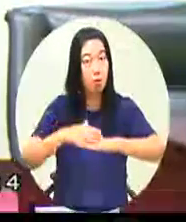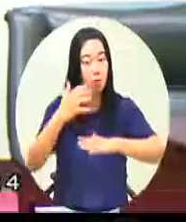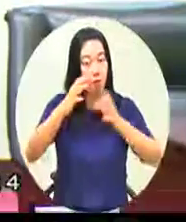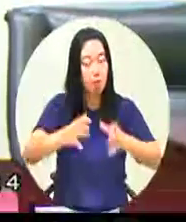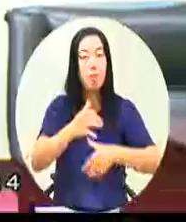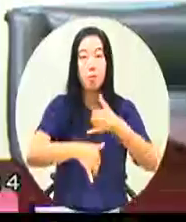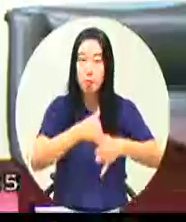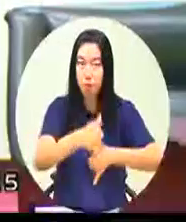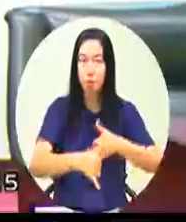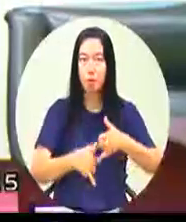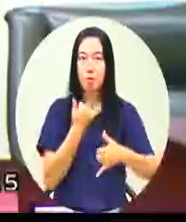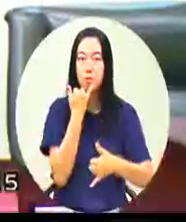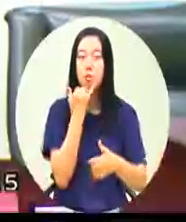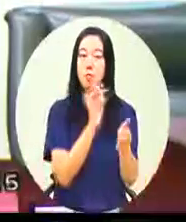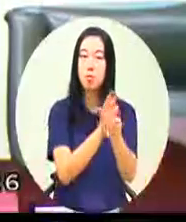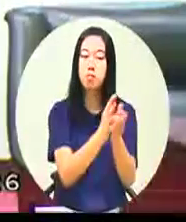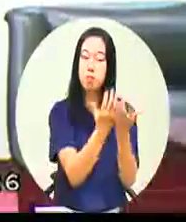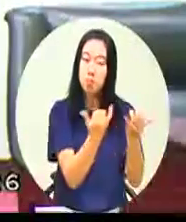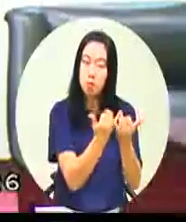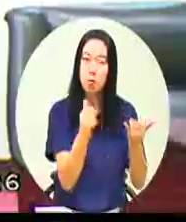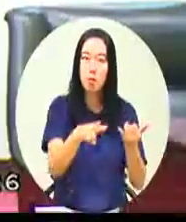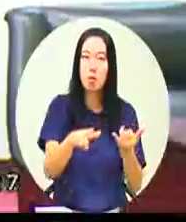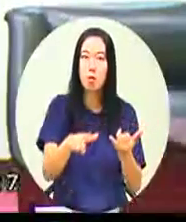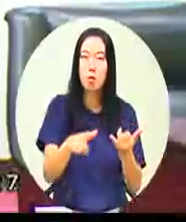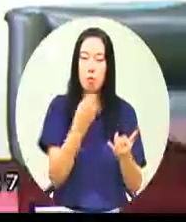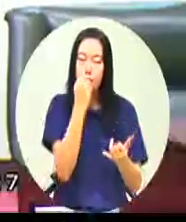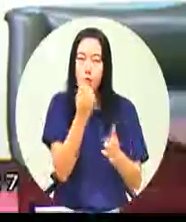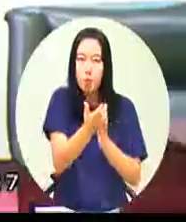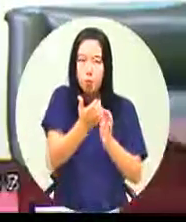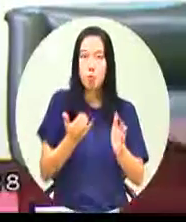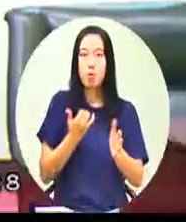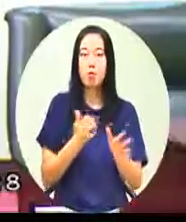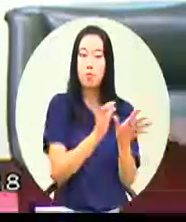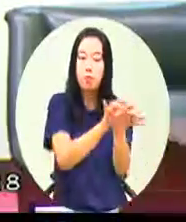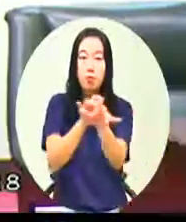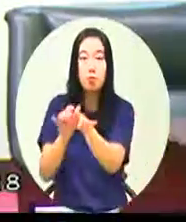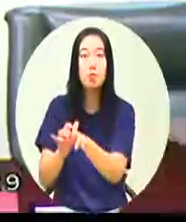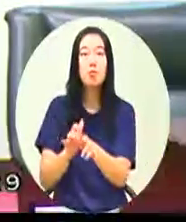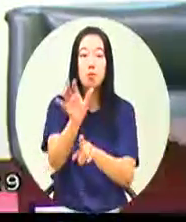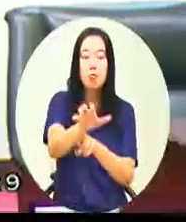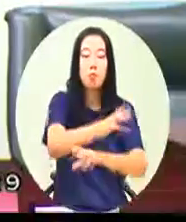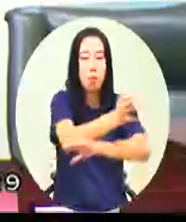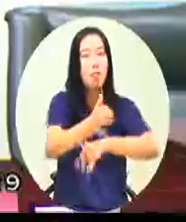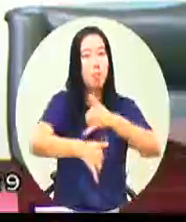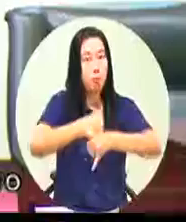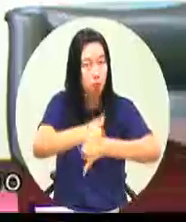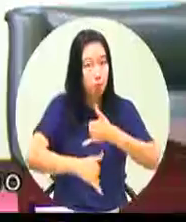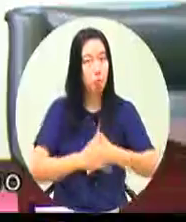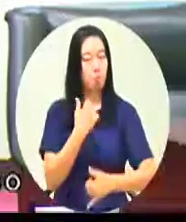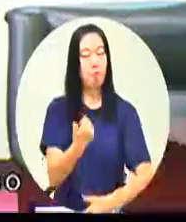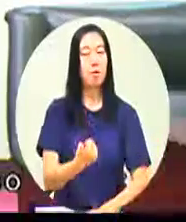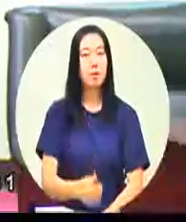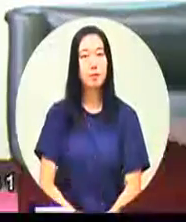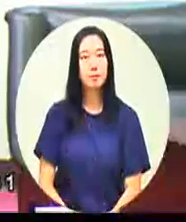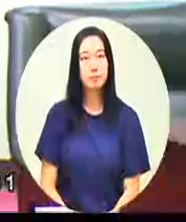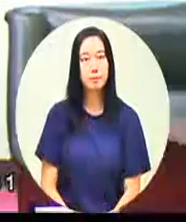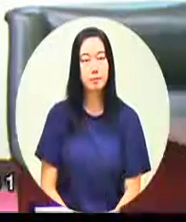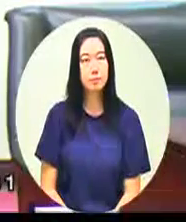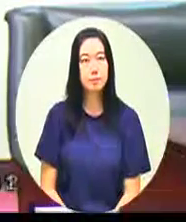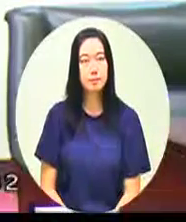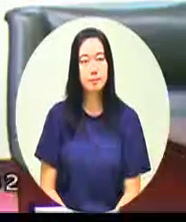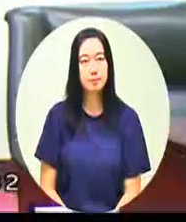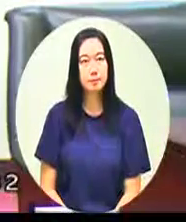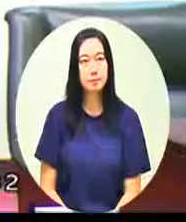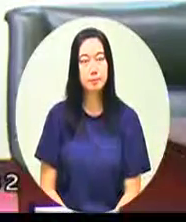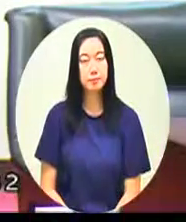村生活，农村一些相关的知识，在这方面是不是局长在这方面，我上次